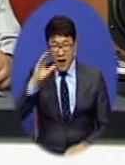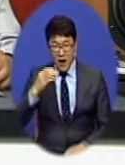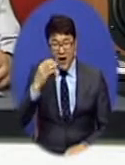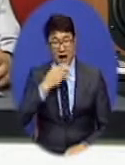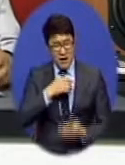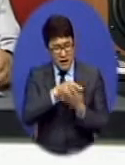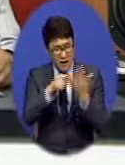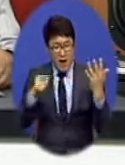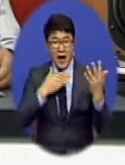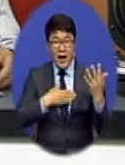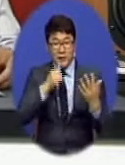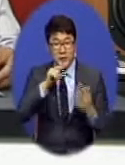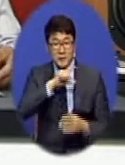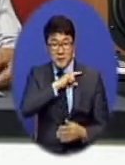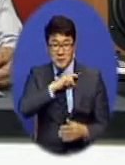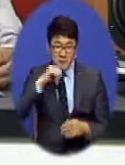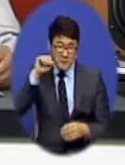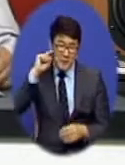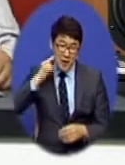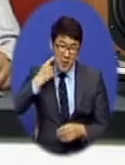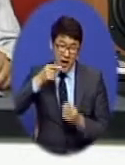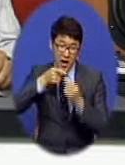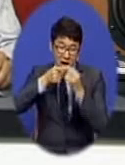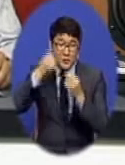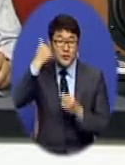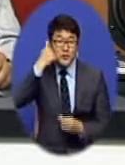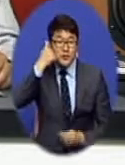다 금요일까지. 알아요? 예, 예. 그 중에 누가 제일 이쁜가요?